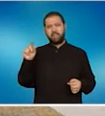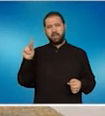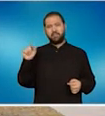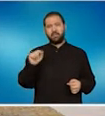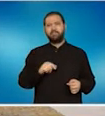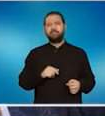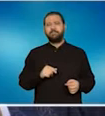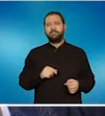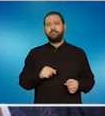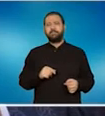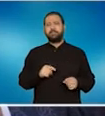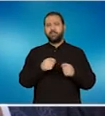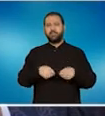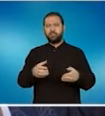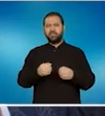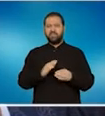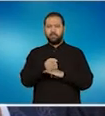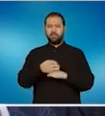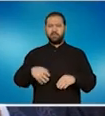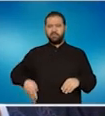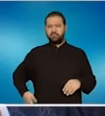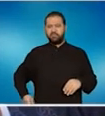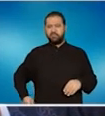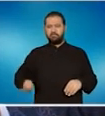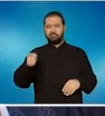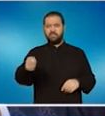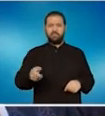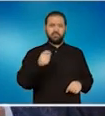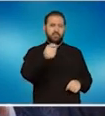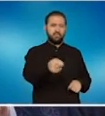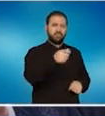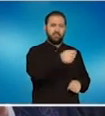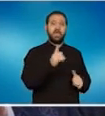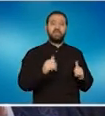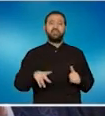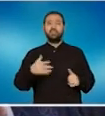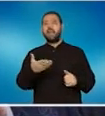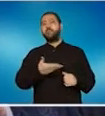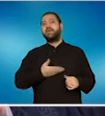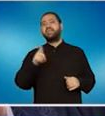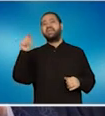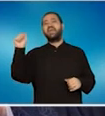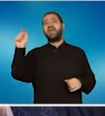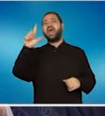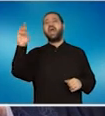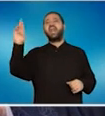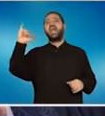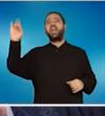da. Tot ce avea prin buzunare dădea. Ia de acolo, ia de acolo, ia de... Ăsta era părintele Galeriu.